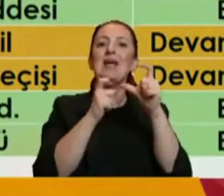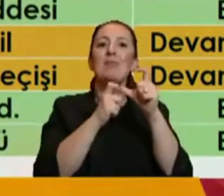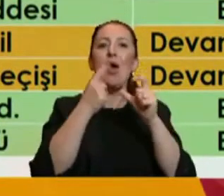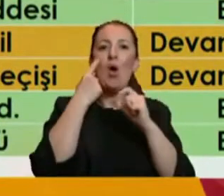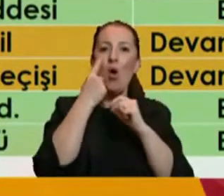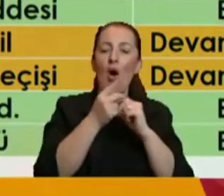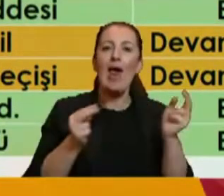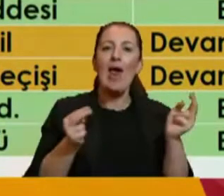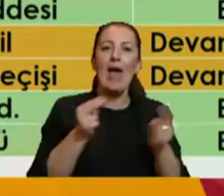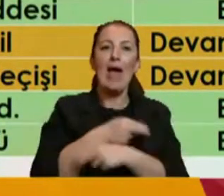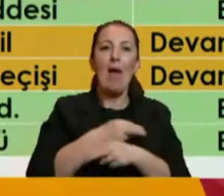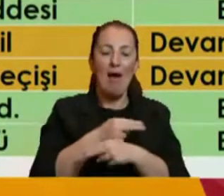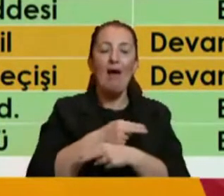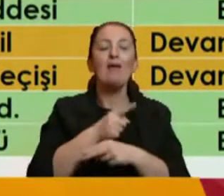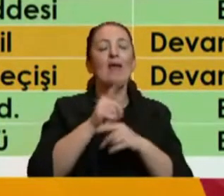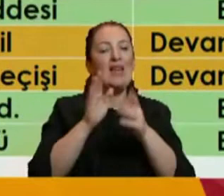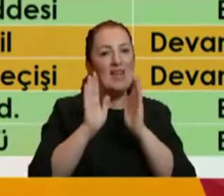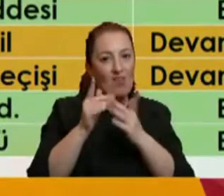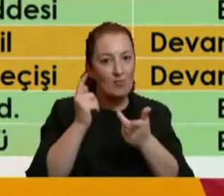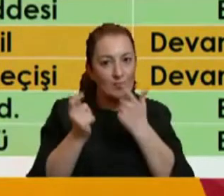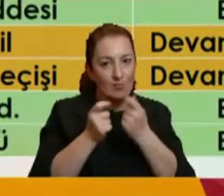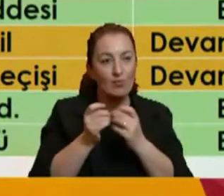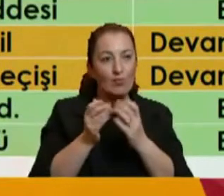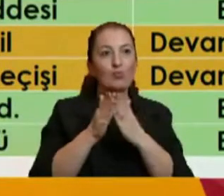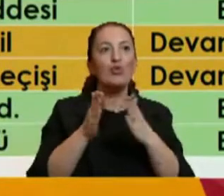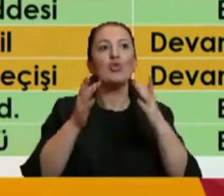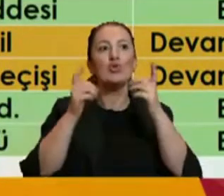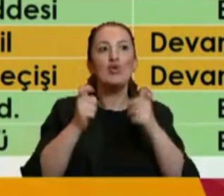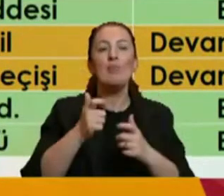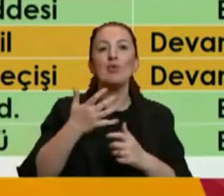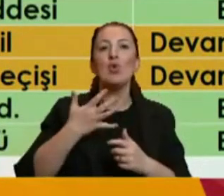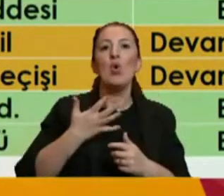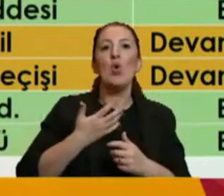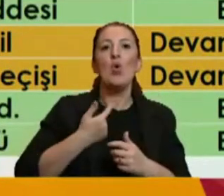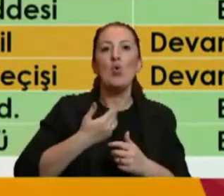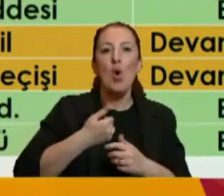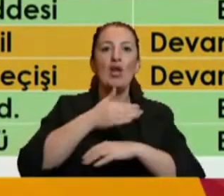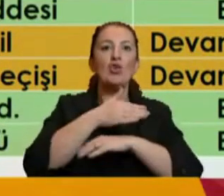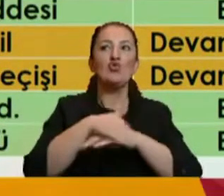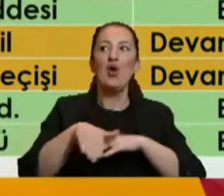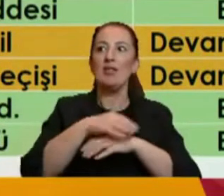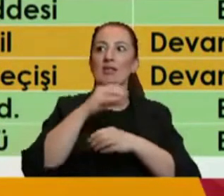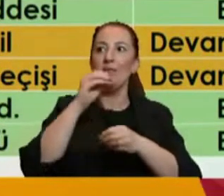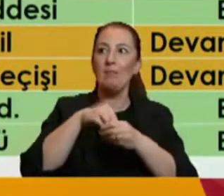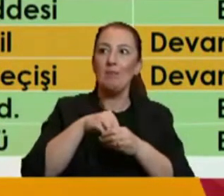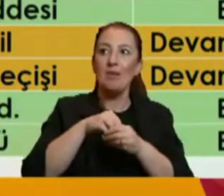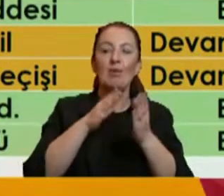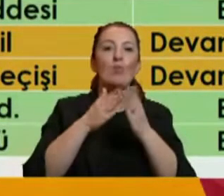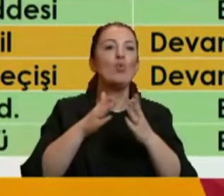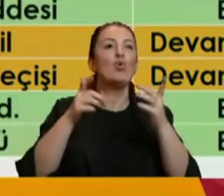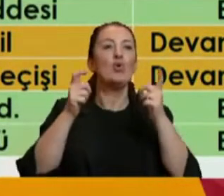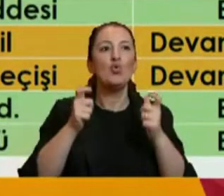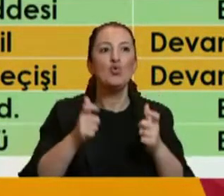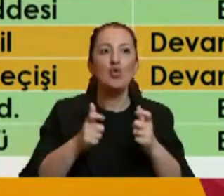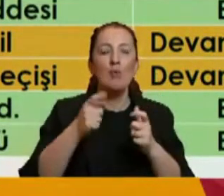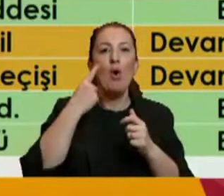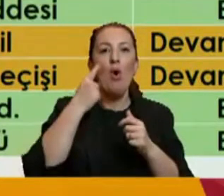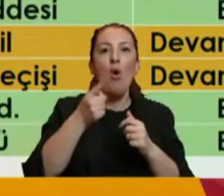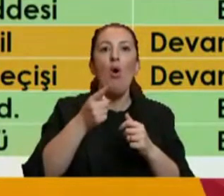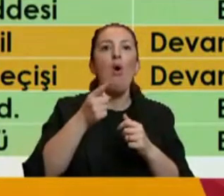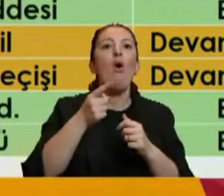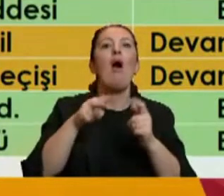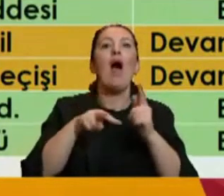ve Kemerdere devam ediyor Büyükçekmece yoğurthane Caddesi bitti yük çekmecede Albatros